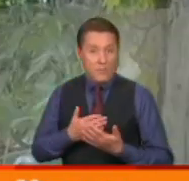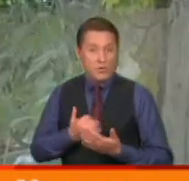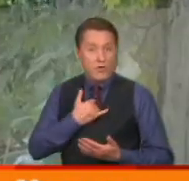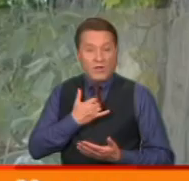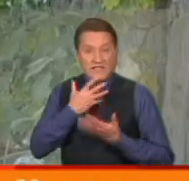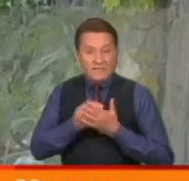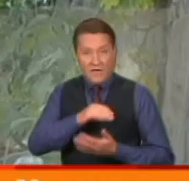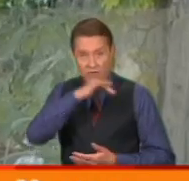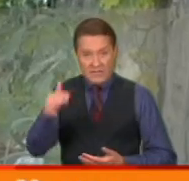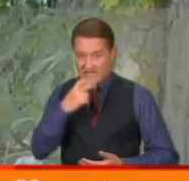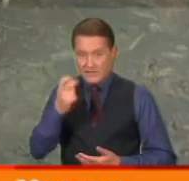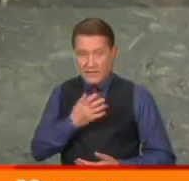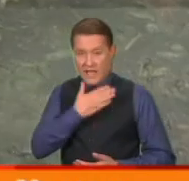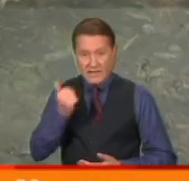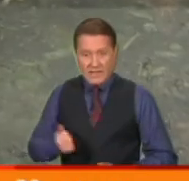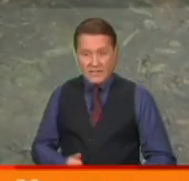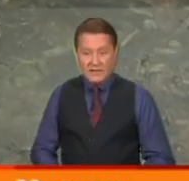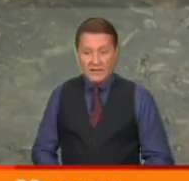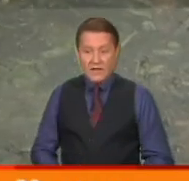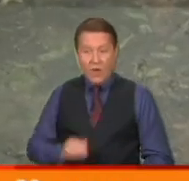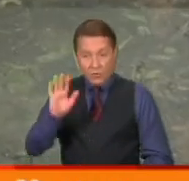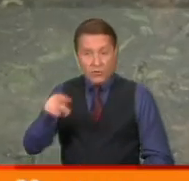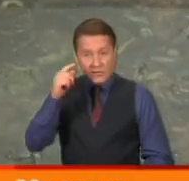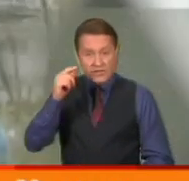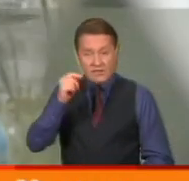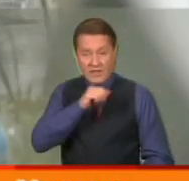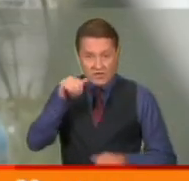спочатку приберуть, а потім думають, як допомогти